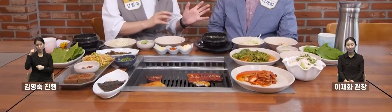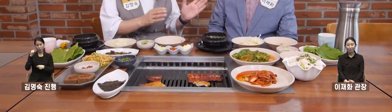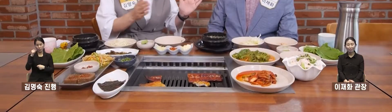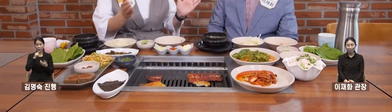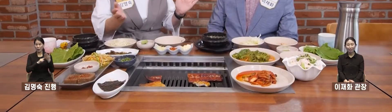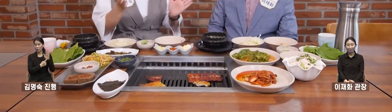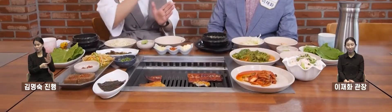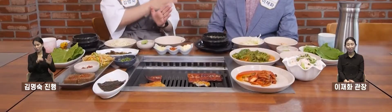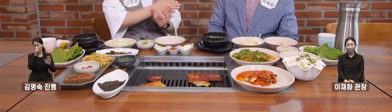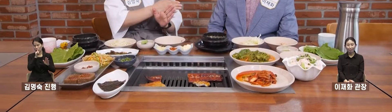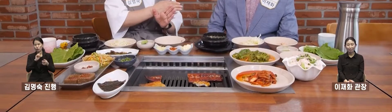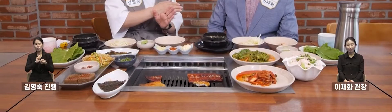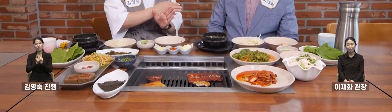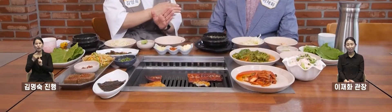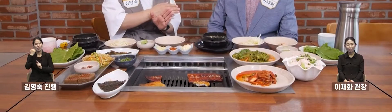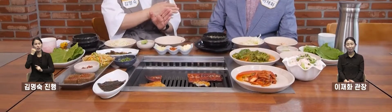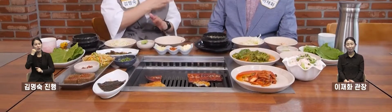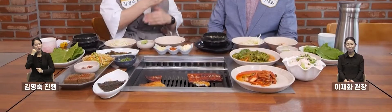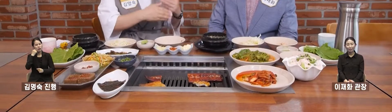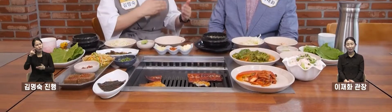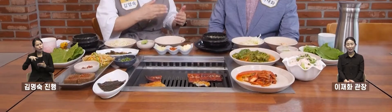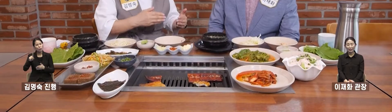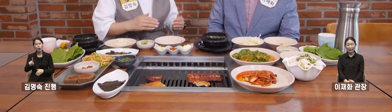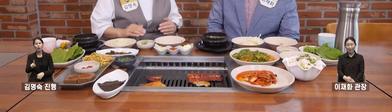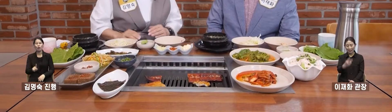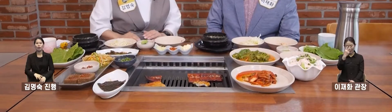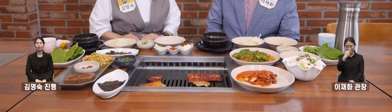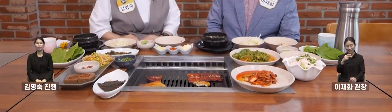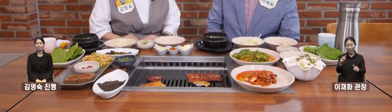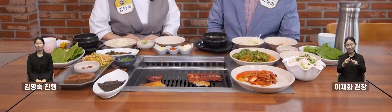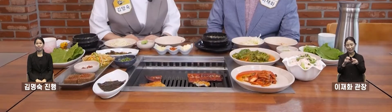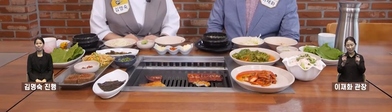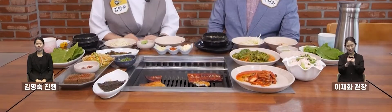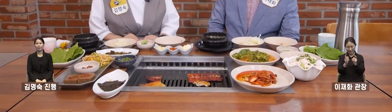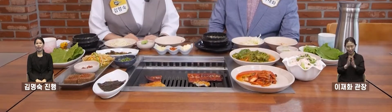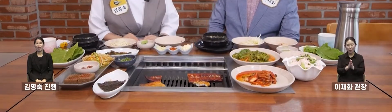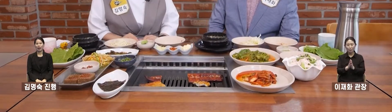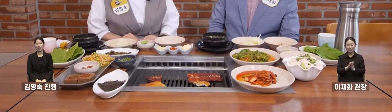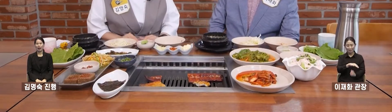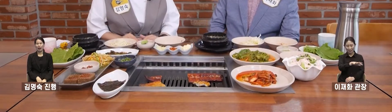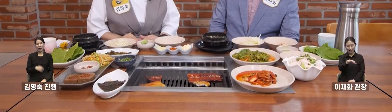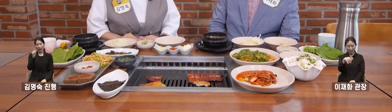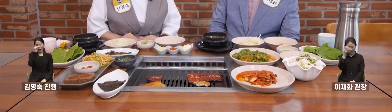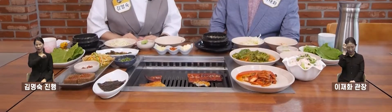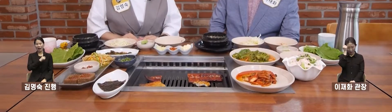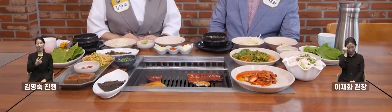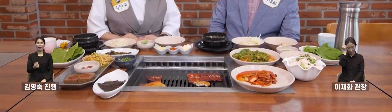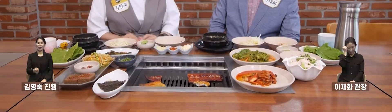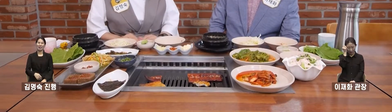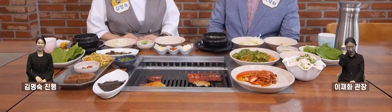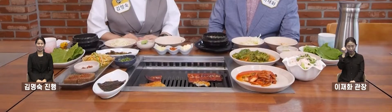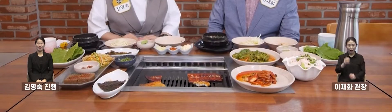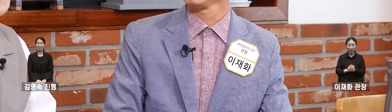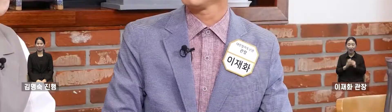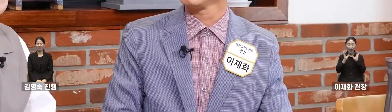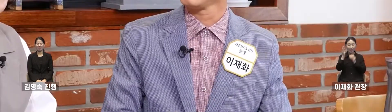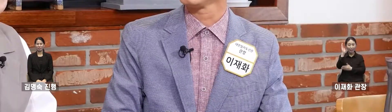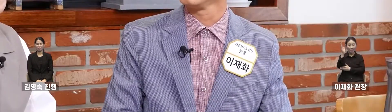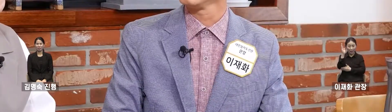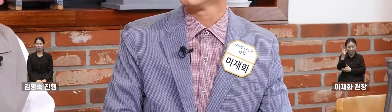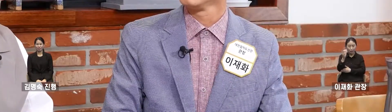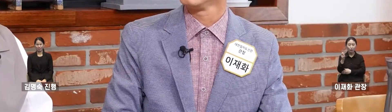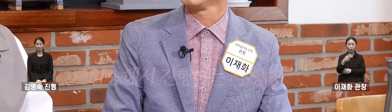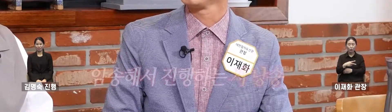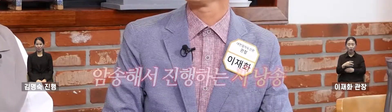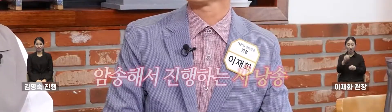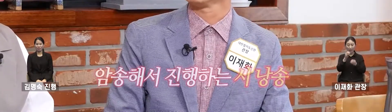하시는 거예요? 예, 예. 아니면 누가 대신 읽어주시는 시각장애인들이 예. 직접 외워서 합니다. 네, 동화구연이나